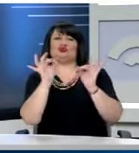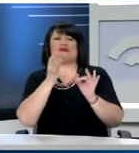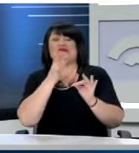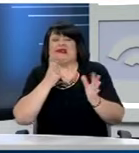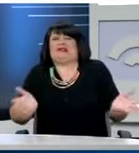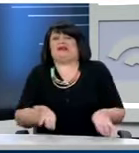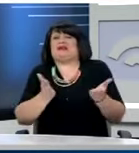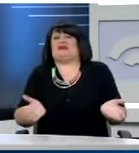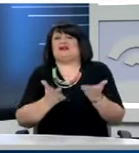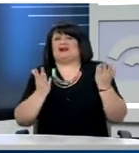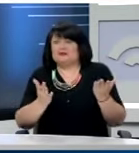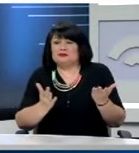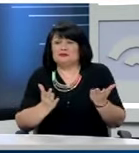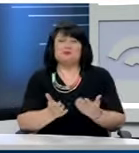ώρας,